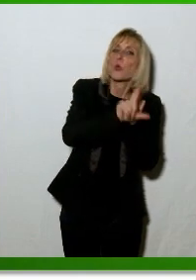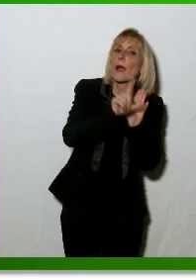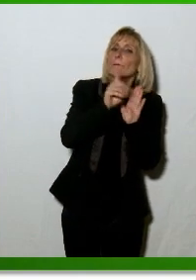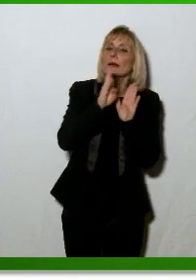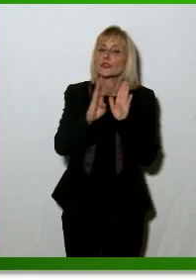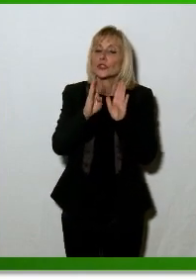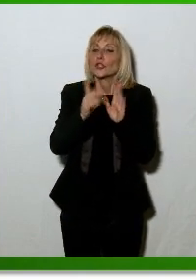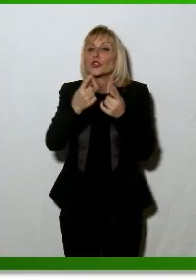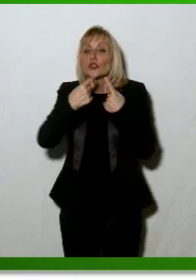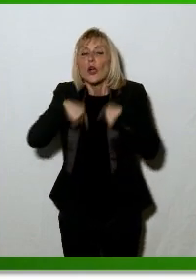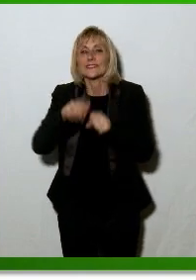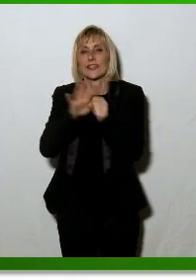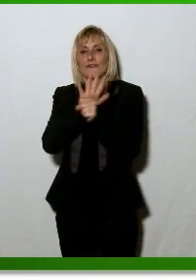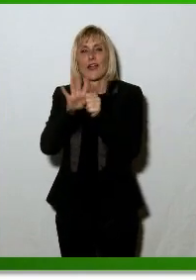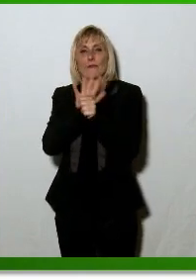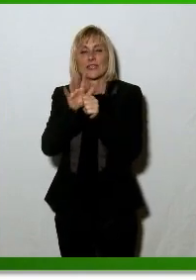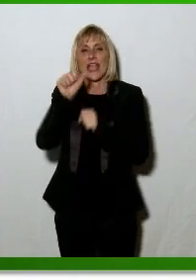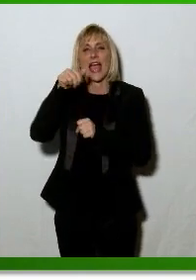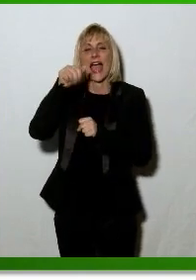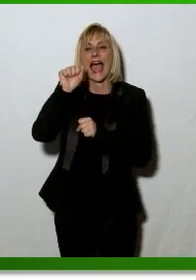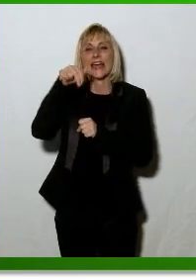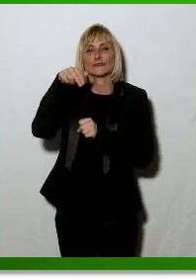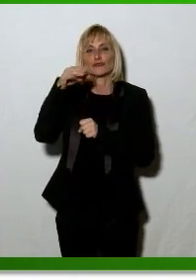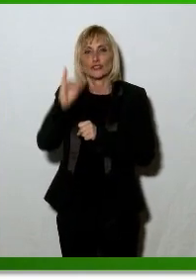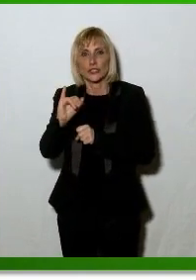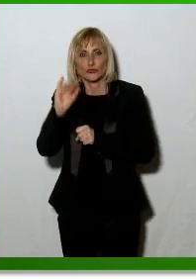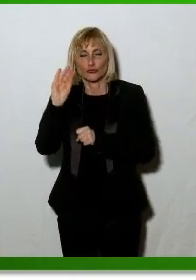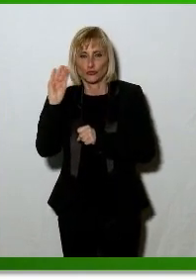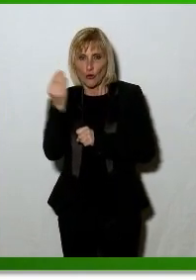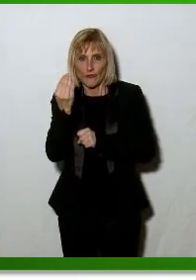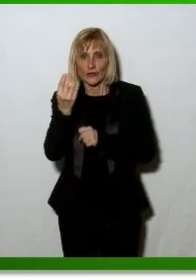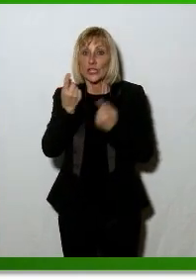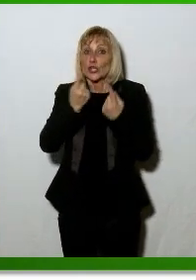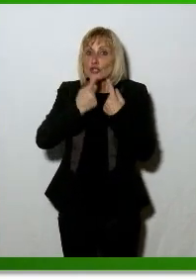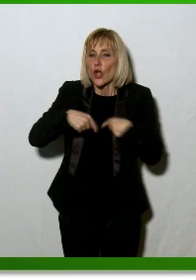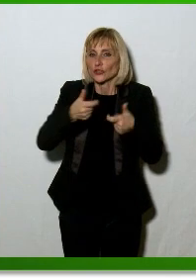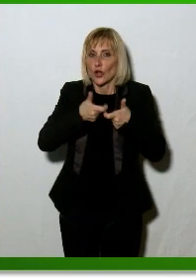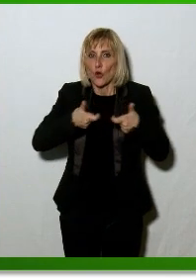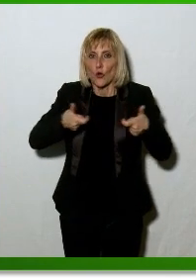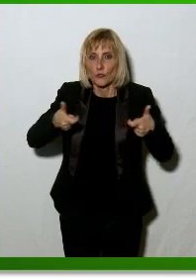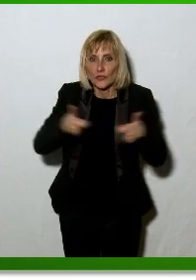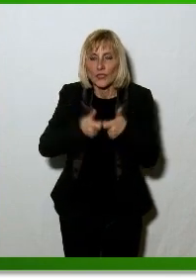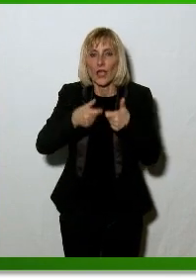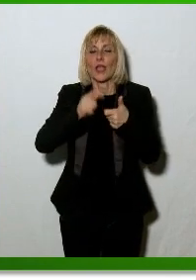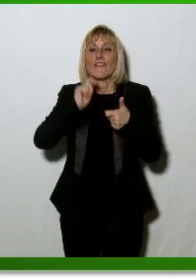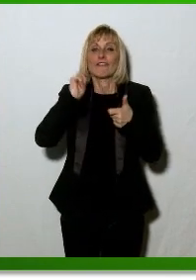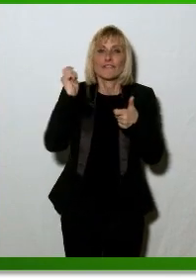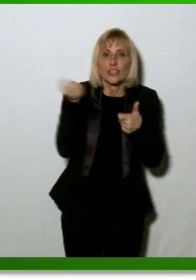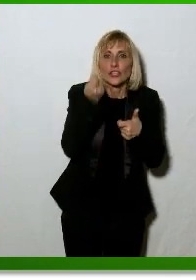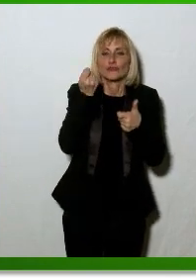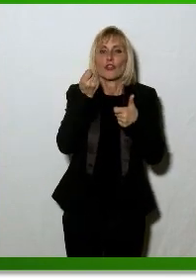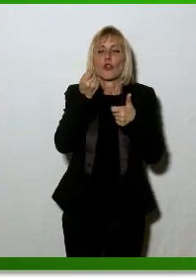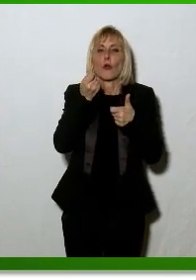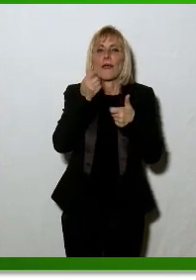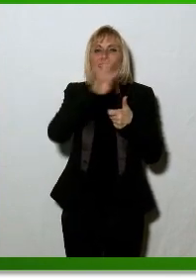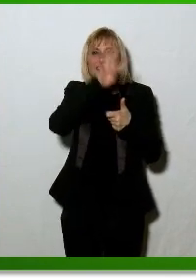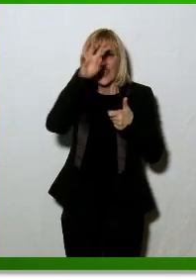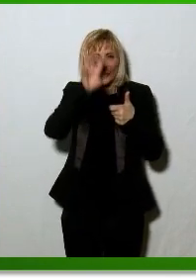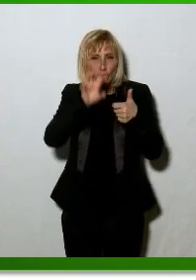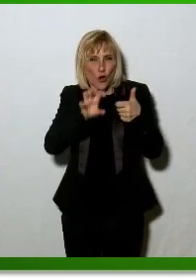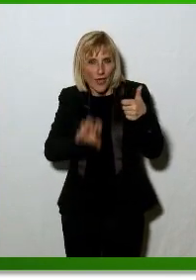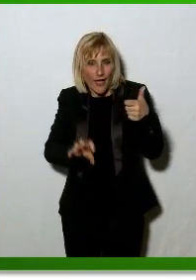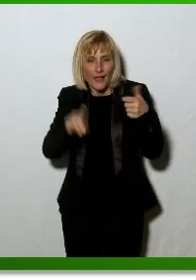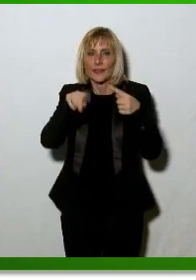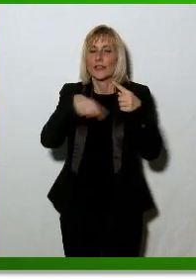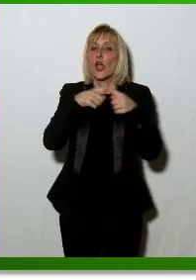della nostra famiglia di Anci giovani della nostra comunità dei coordinatori regionali dei miei vice delle Anci giovani regionali Io sono